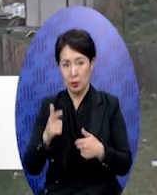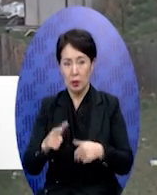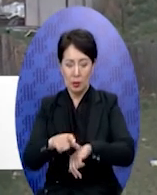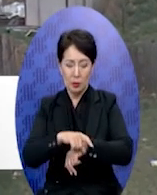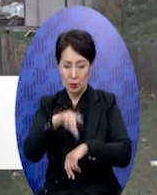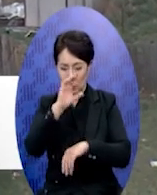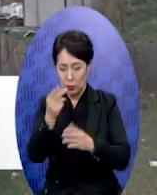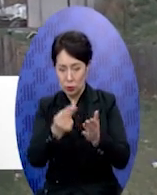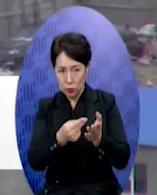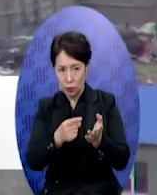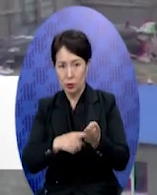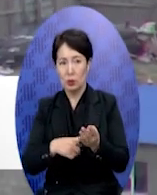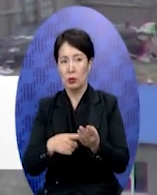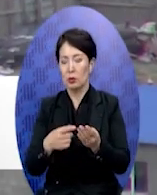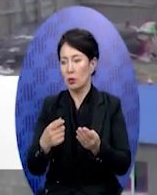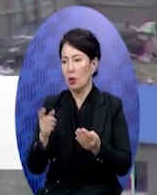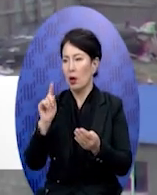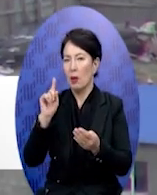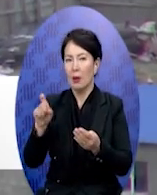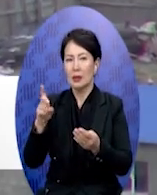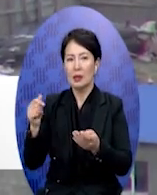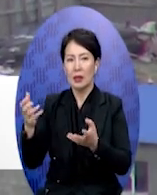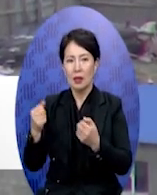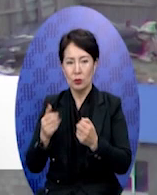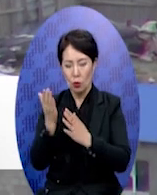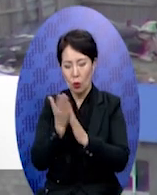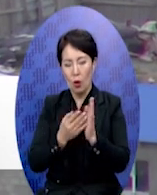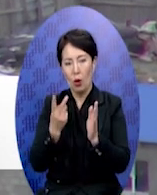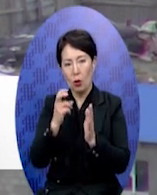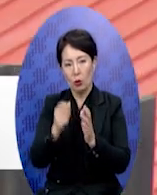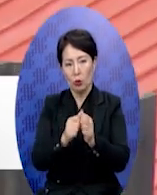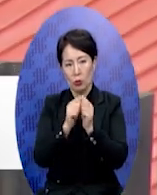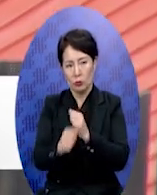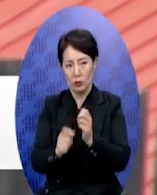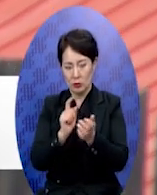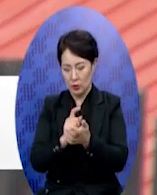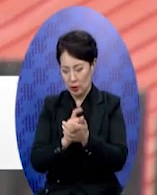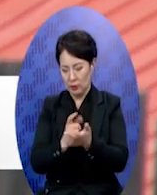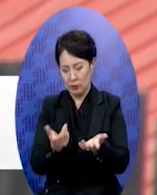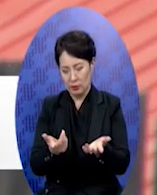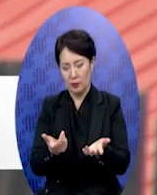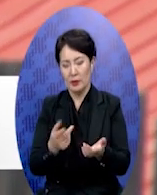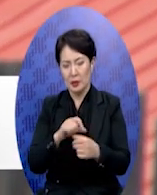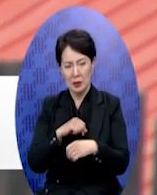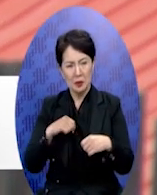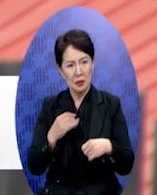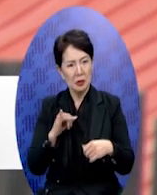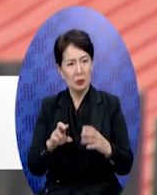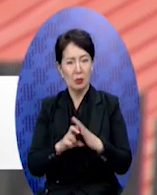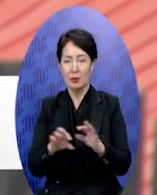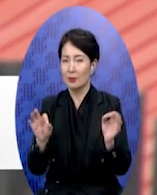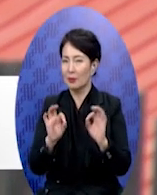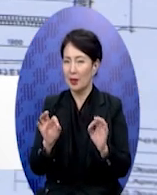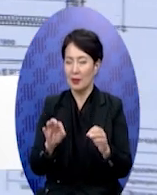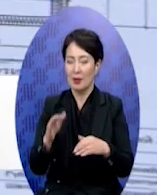барилгын зураг гаргуулна гэвэл банкнаас зээлсэн 60 саяхаа 20% зарцуулах шаардлагатай. Иргэн бүрт ийм боломж ч байхгүй.